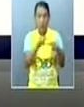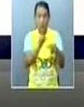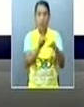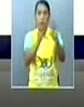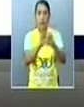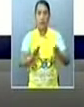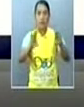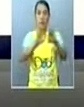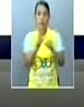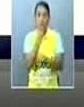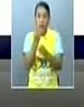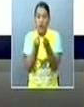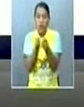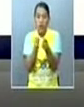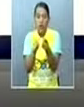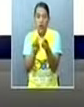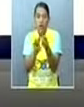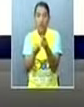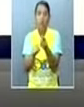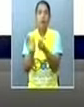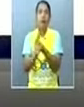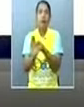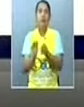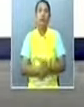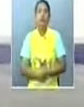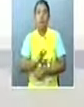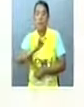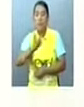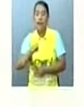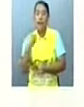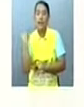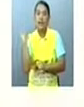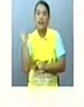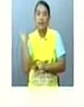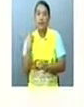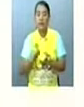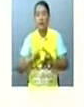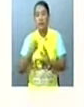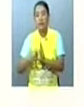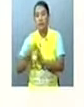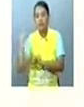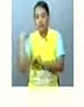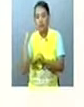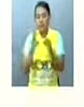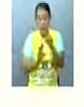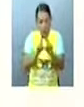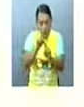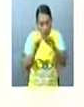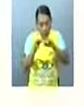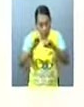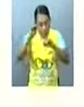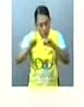ดูดัชนีมากนะครับการดูดัชนีเนี่ยจะทำให้เราพลาดกับหุ้นที่มันเป็นหุ้นขาขึ้นนะครับเพราะว่า